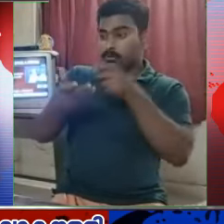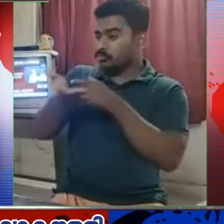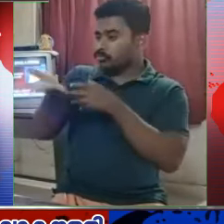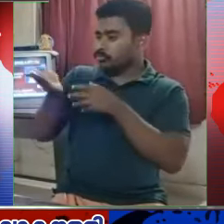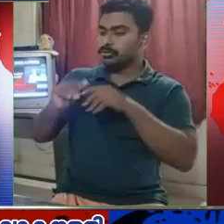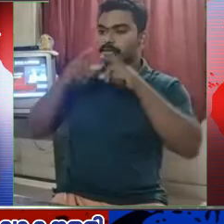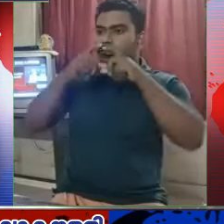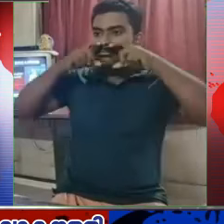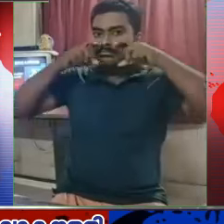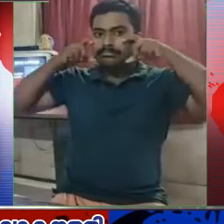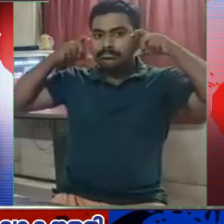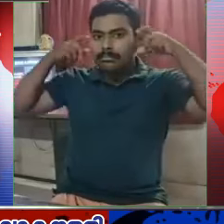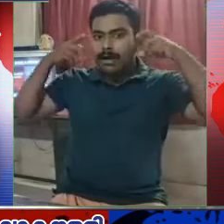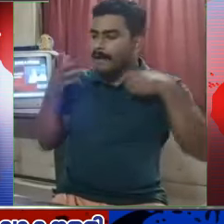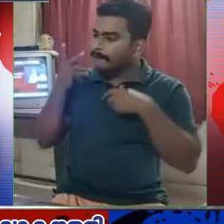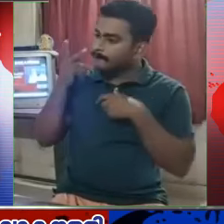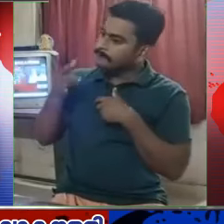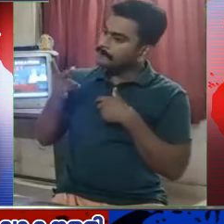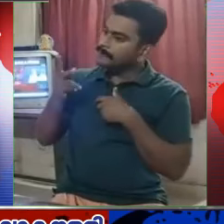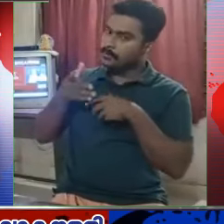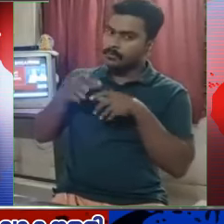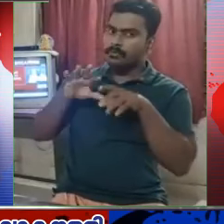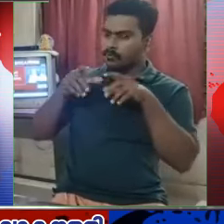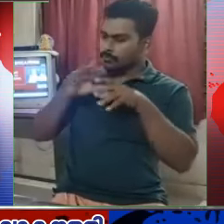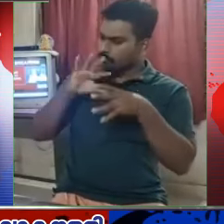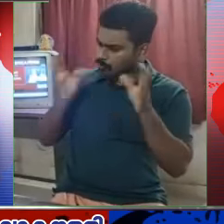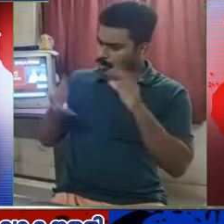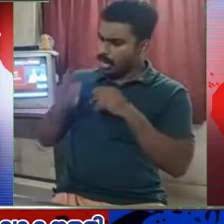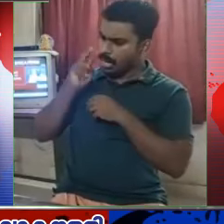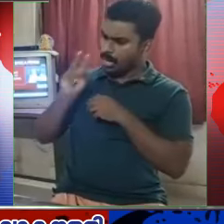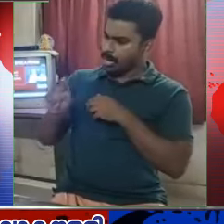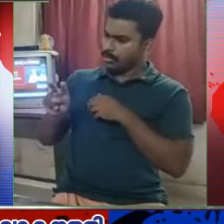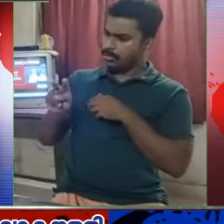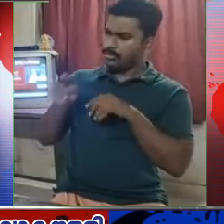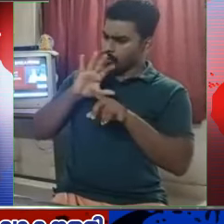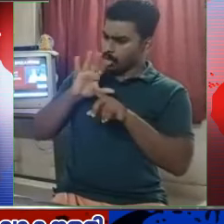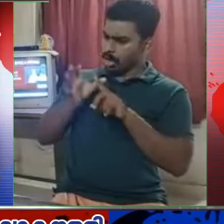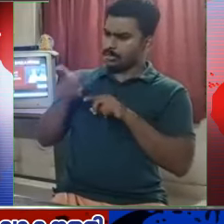മാസ്ക് ധരിക്കുന്നത് മാത്രമായിരുന്നു. ഈ രോഗഘട്ടത്തിൽ,